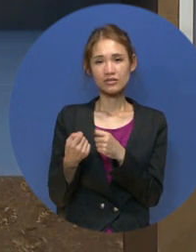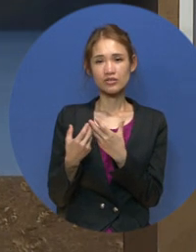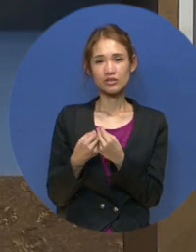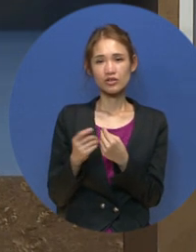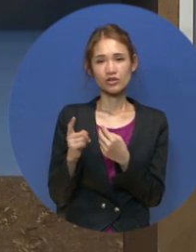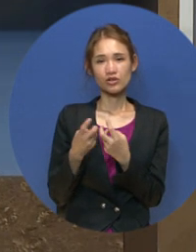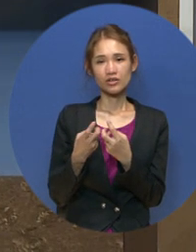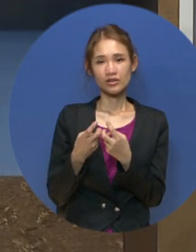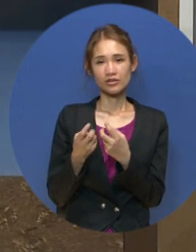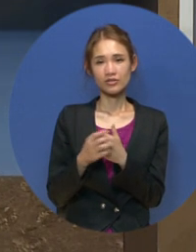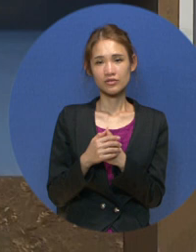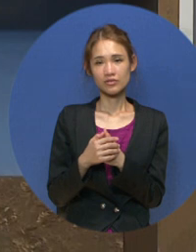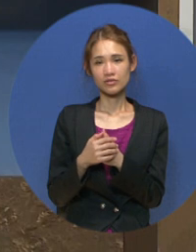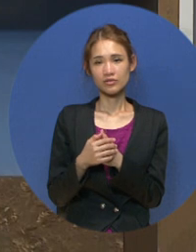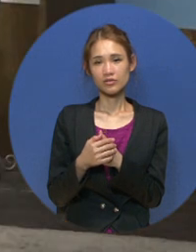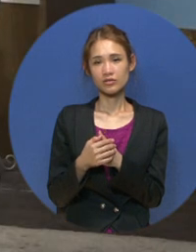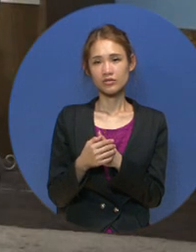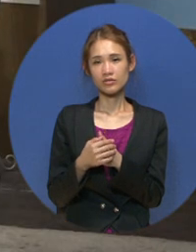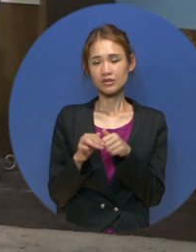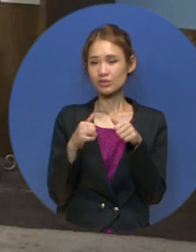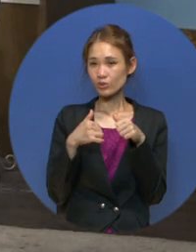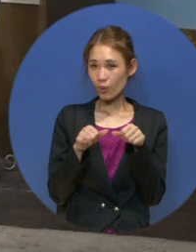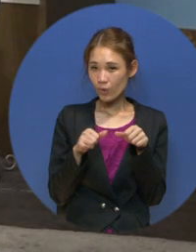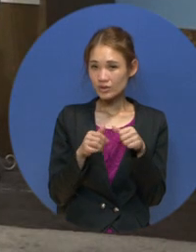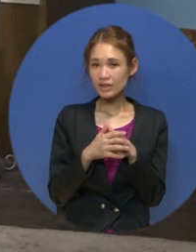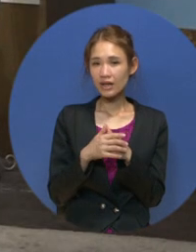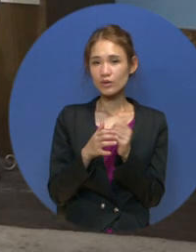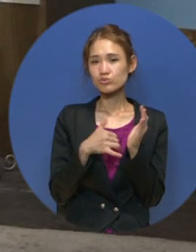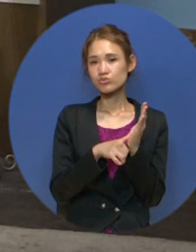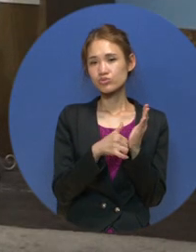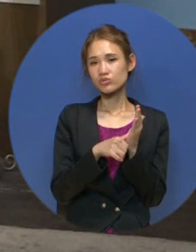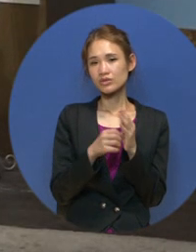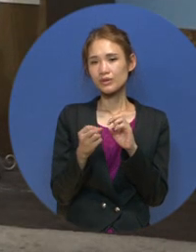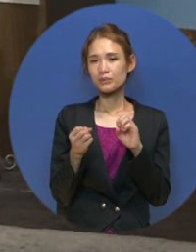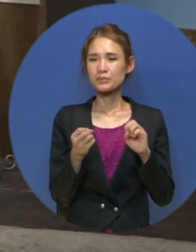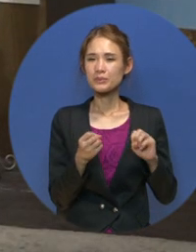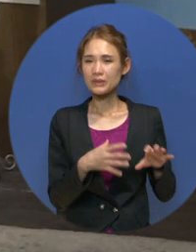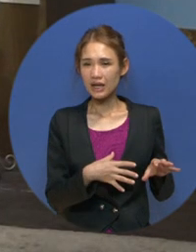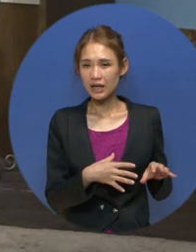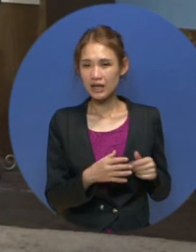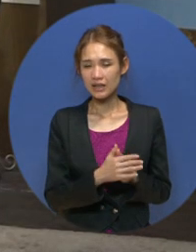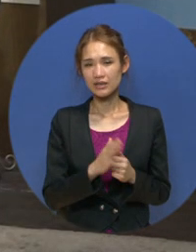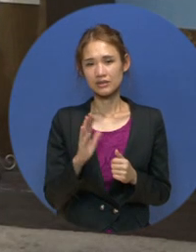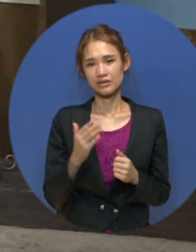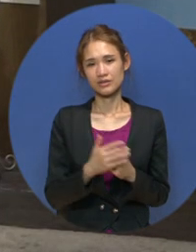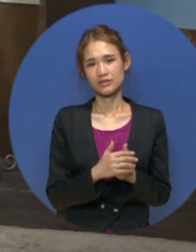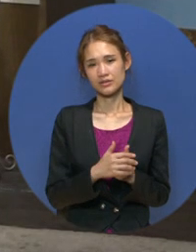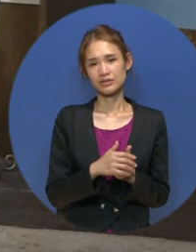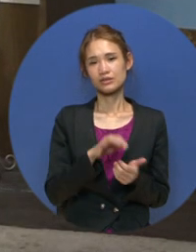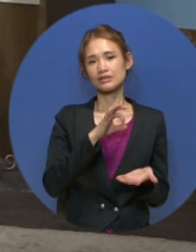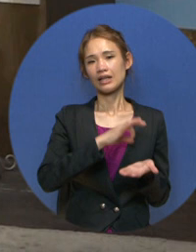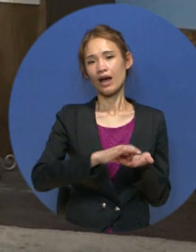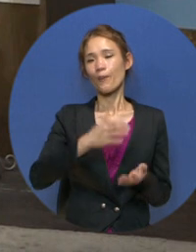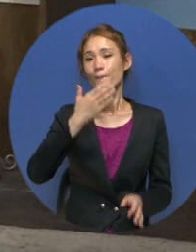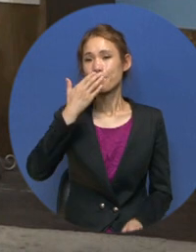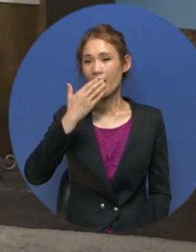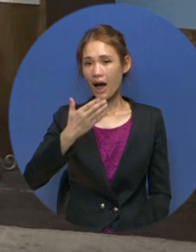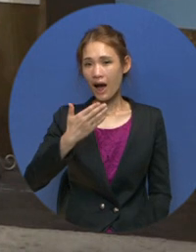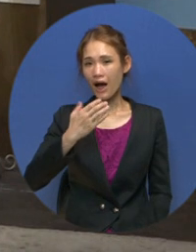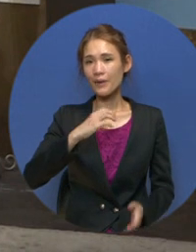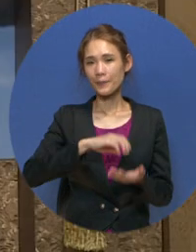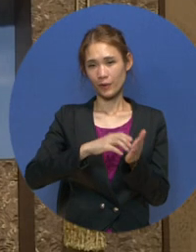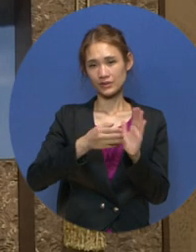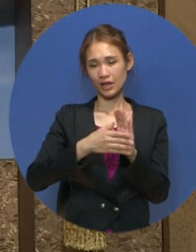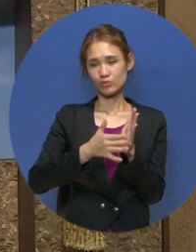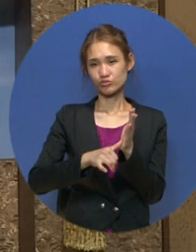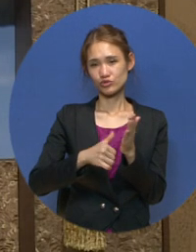경우는 어떻게 되나요? 예. 고장나는 물건은 저희가 또 폐기 처분을 해야 되기 때문에 그쵸. 사용이 가능한 물건들을 그렇죠.